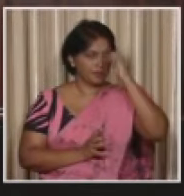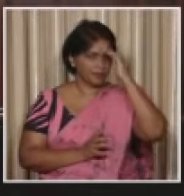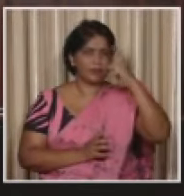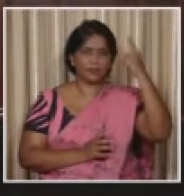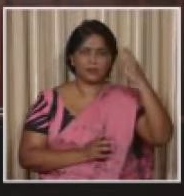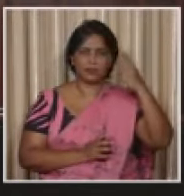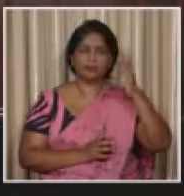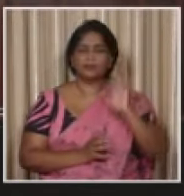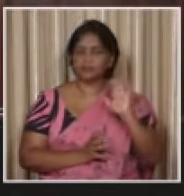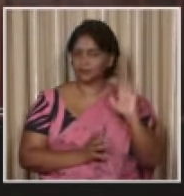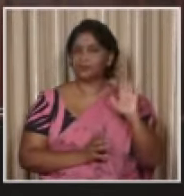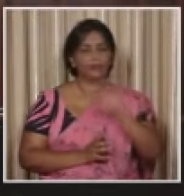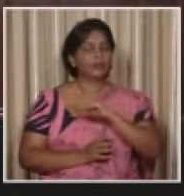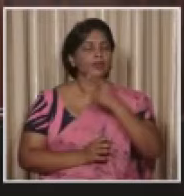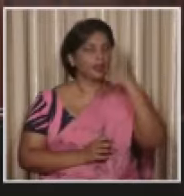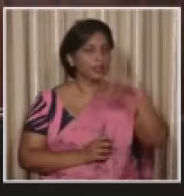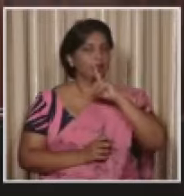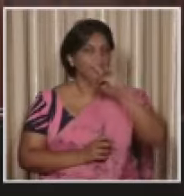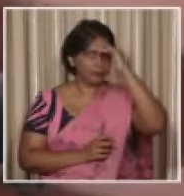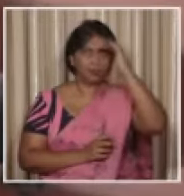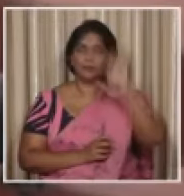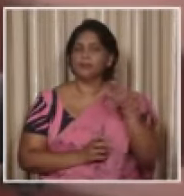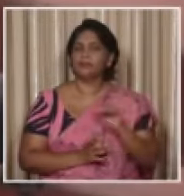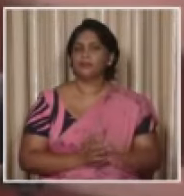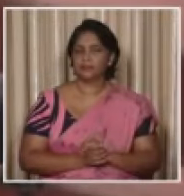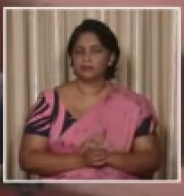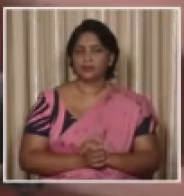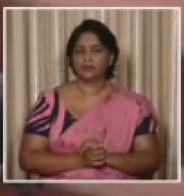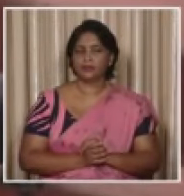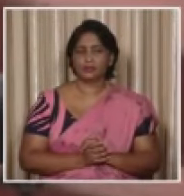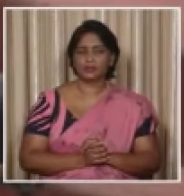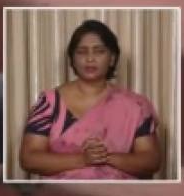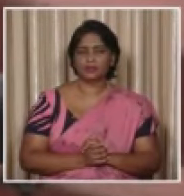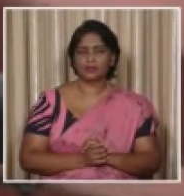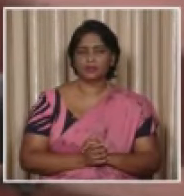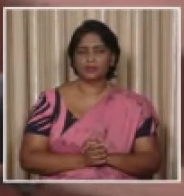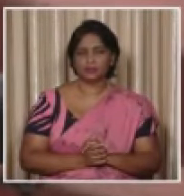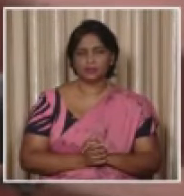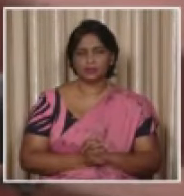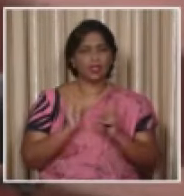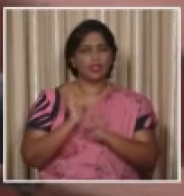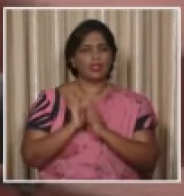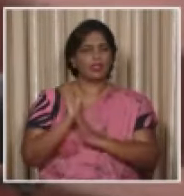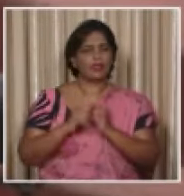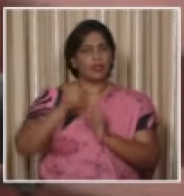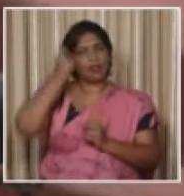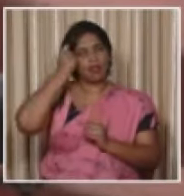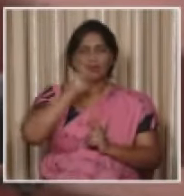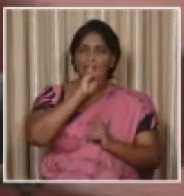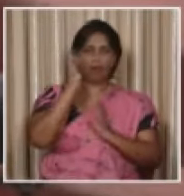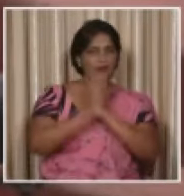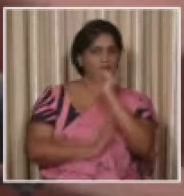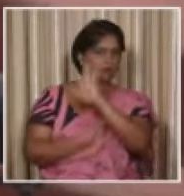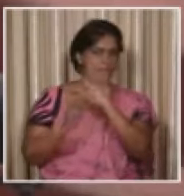නියෝජ්‍ය පොඩකින් ගරු නියෝජ්‍ය කතානායකතුමනි ඔබතුමාට අවස්ථාව දීලා තියෙනවා ලංසා මන්ත්‍රීතුමාට අදහස් පළ කරන්න අයිතියක්